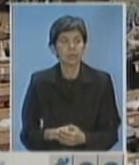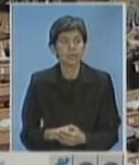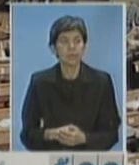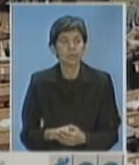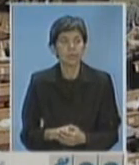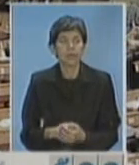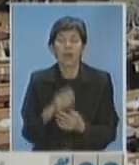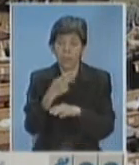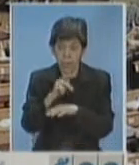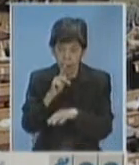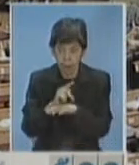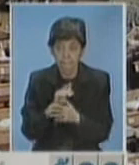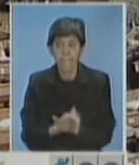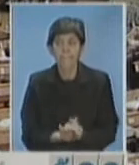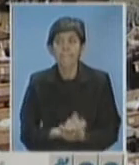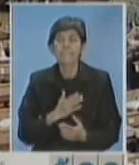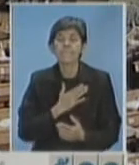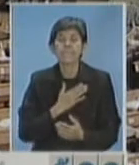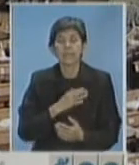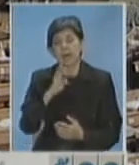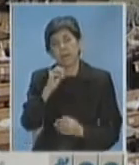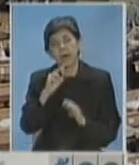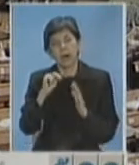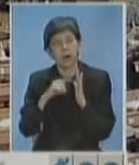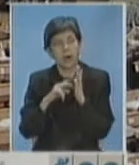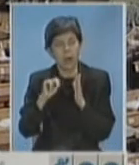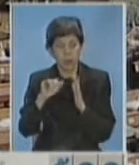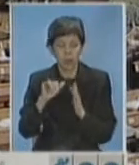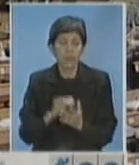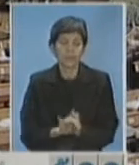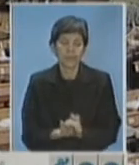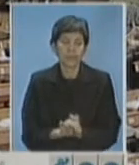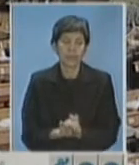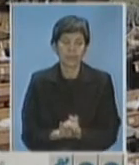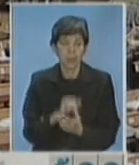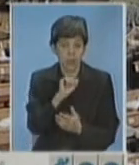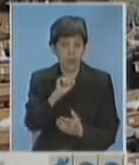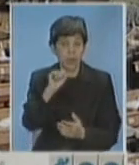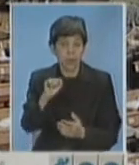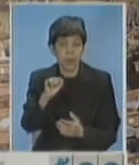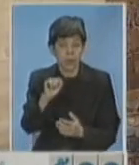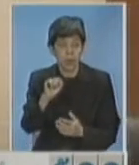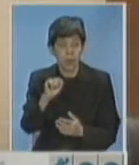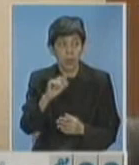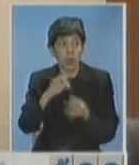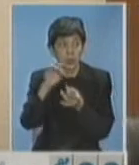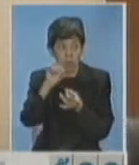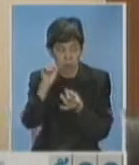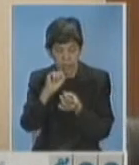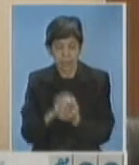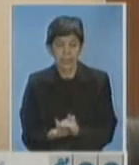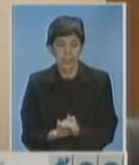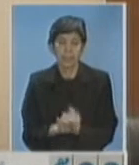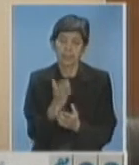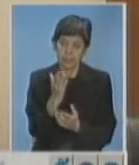กราบเรียนท่านประธานครับผมมนูผู้ประเสริฐครับสมาชิกสภาผู้แทนจังหวัดสุโขทัย